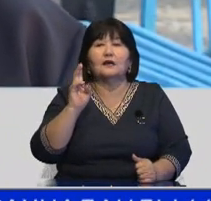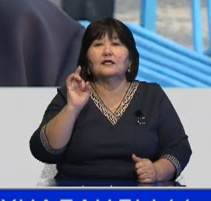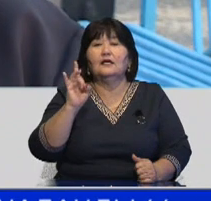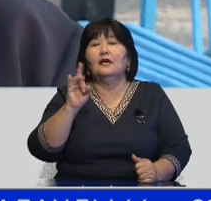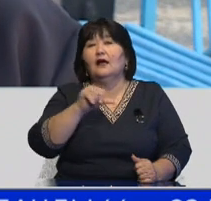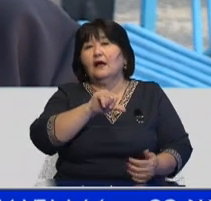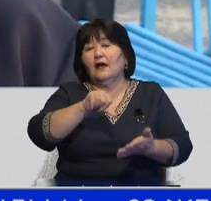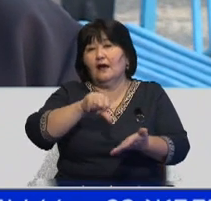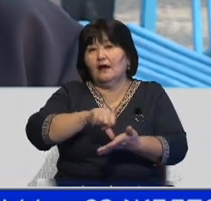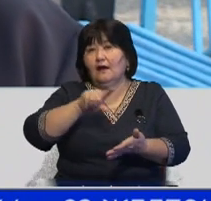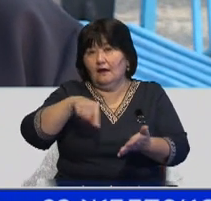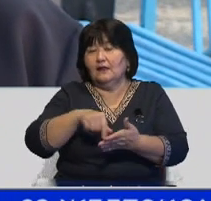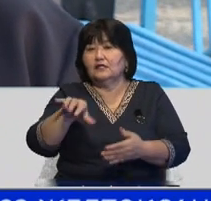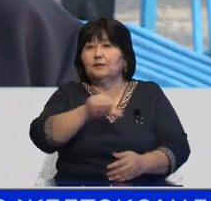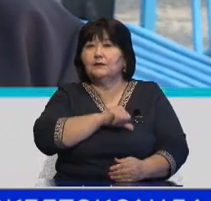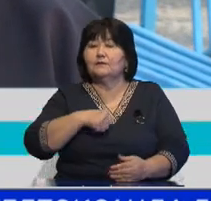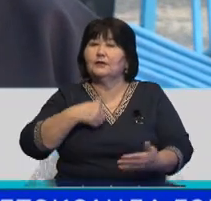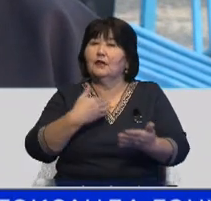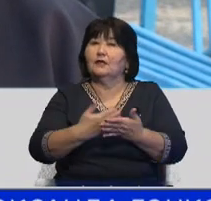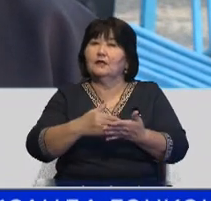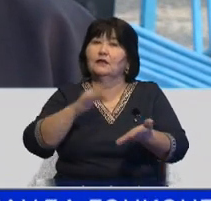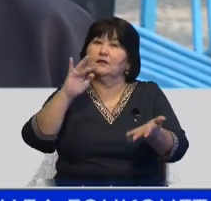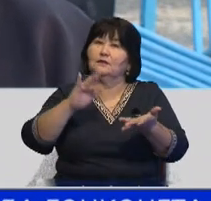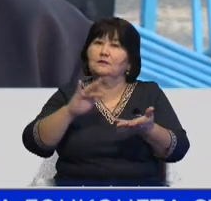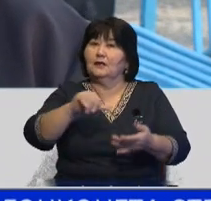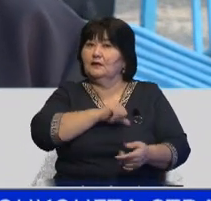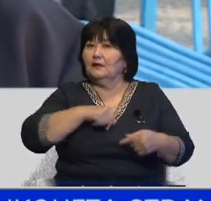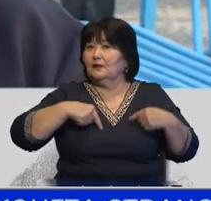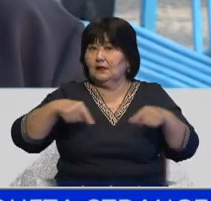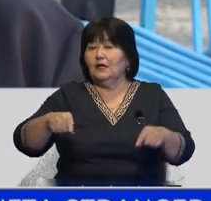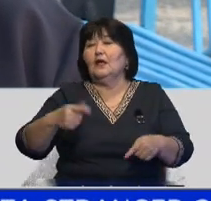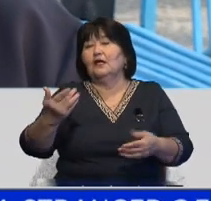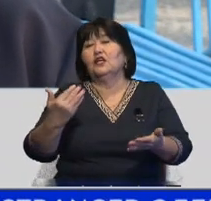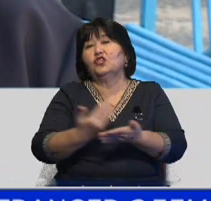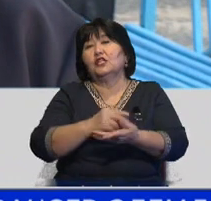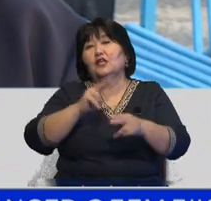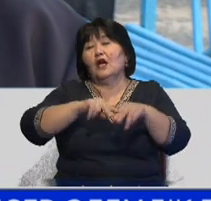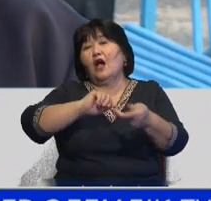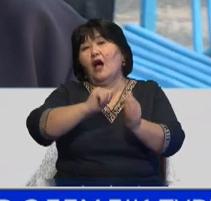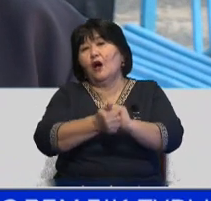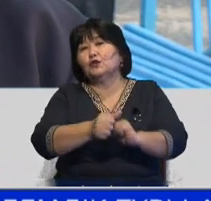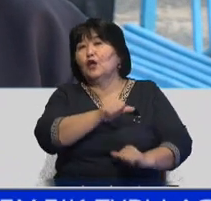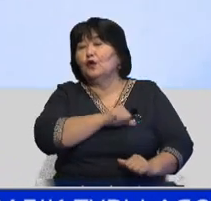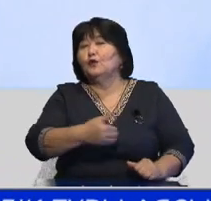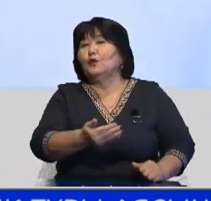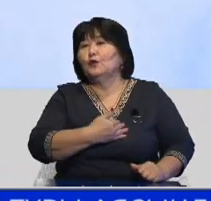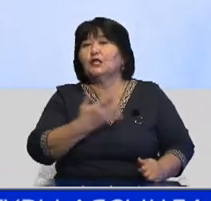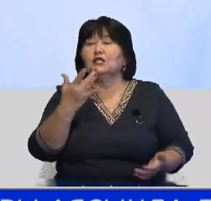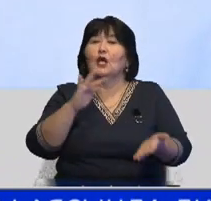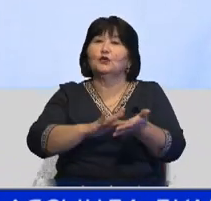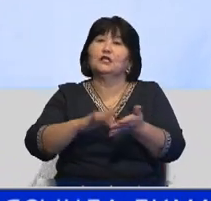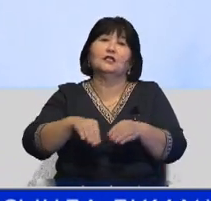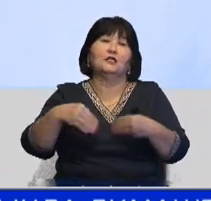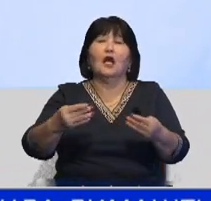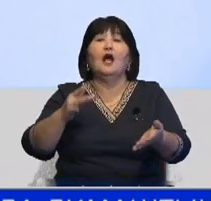ерікті түрде саусақ іздерін алу жұмыстары жүргізіліп жатыр. Жеке куәліктерін ауыстыруға келген азаматтар өз еріктерімен саусақ іздерін тапсырып